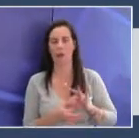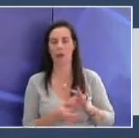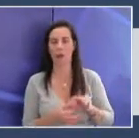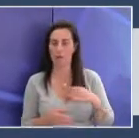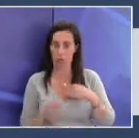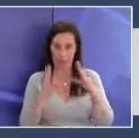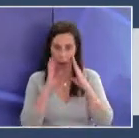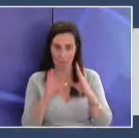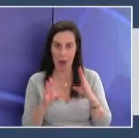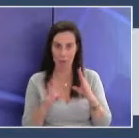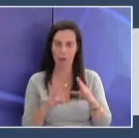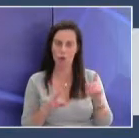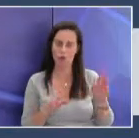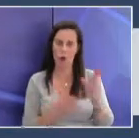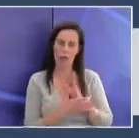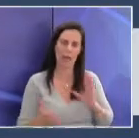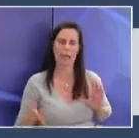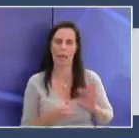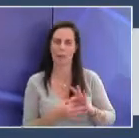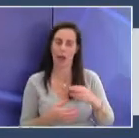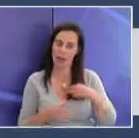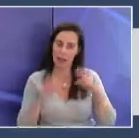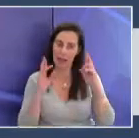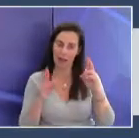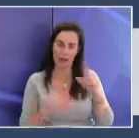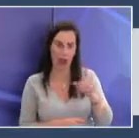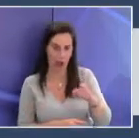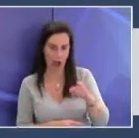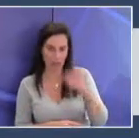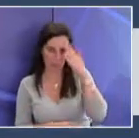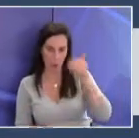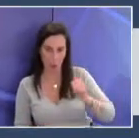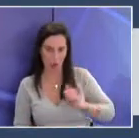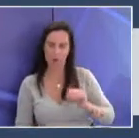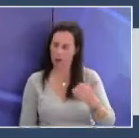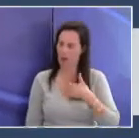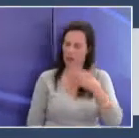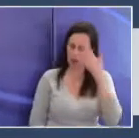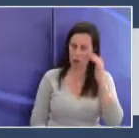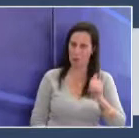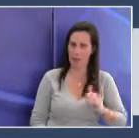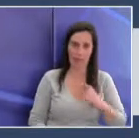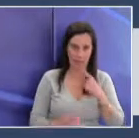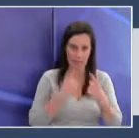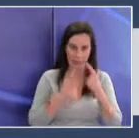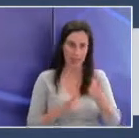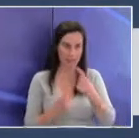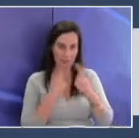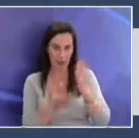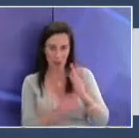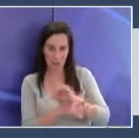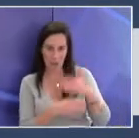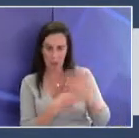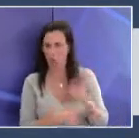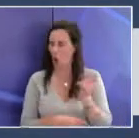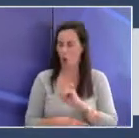ואני מאמין שהוא יחליט להתחבר. אני מקווה ומאמין שאתה מכיר אותו מהצבא? אני מכיר אותו מהצבא. ואולי דיברת איתו בזמן האחרון? לא